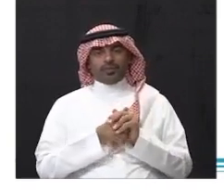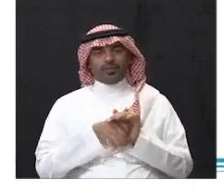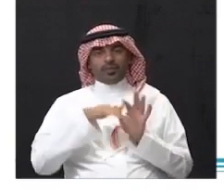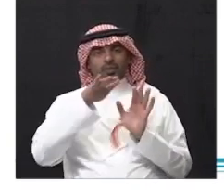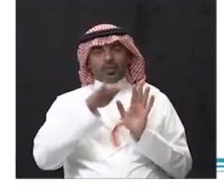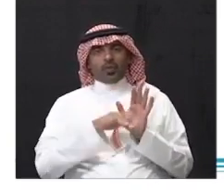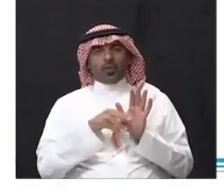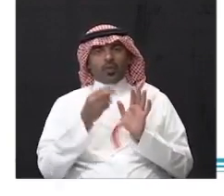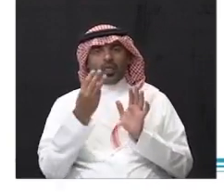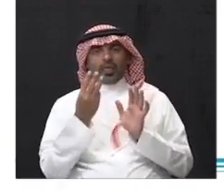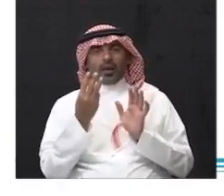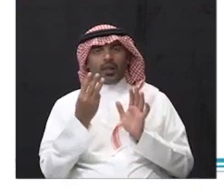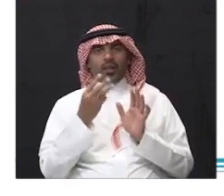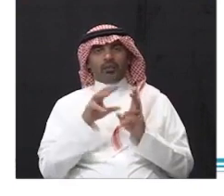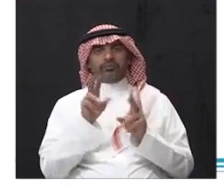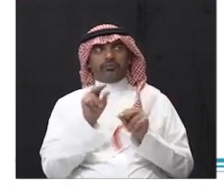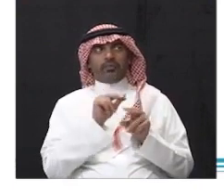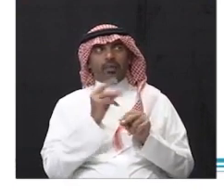الفكري 3 أمثلة.